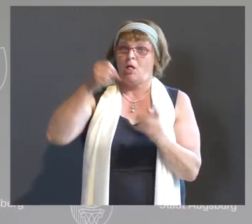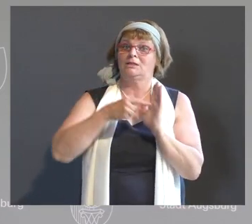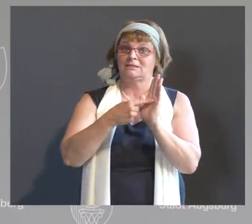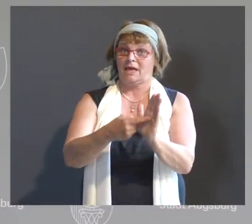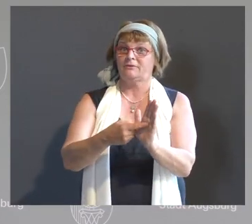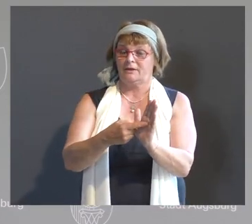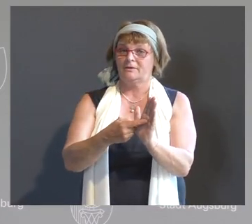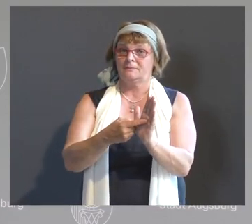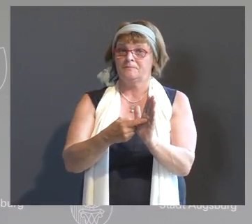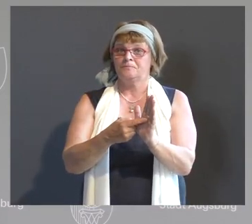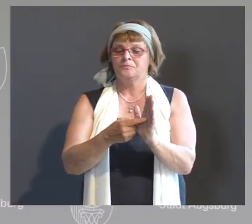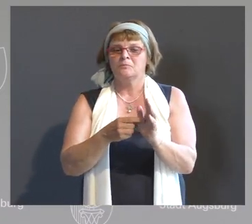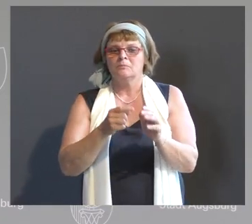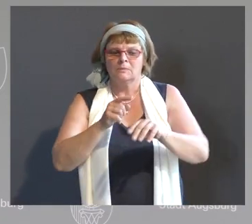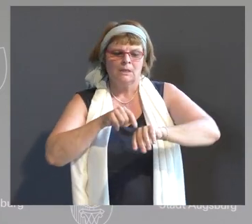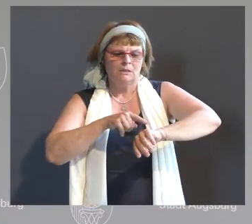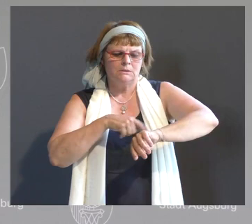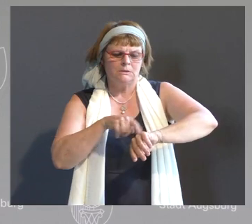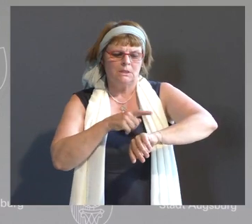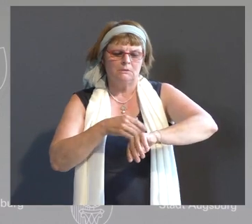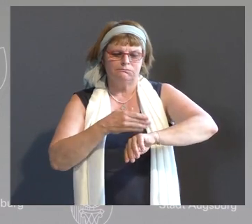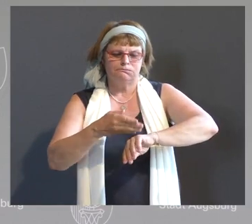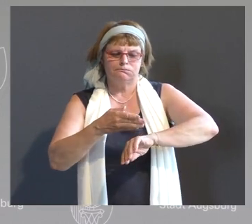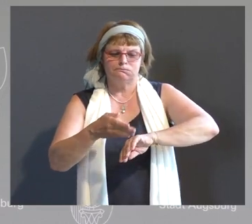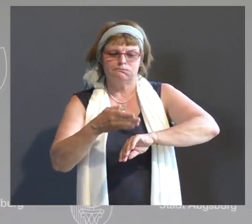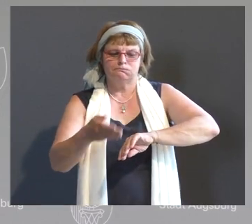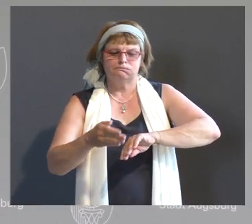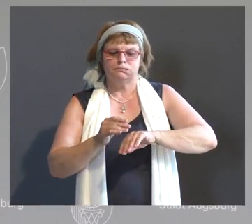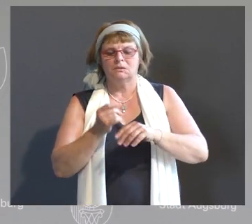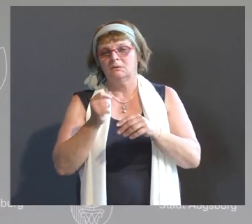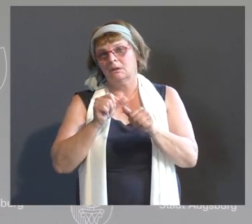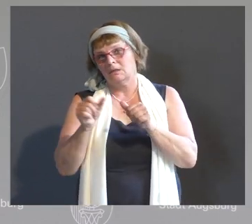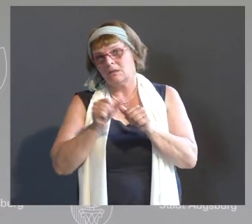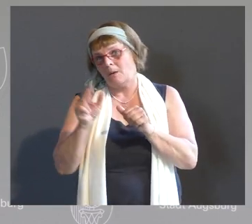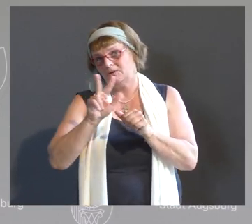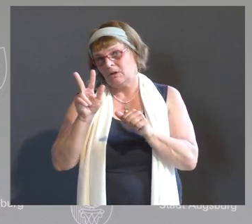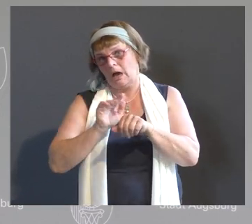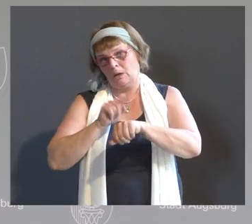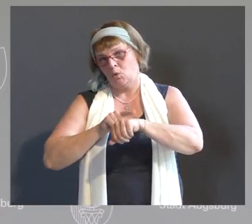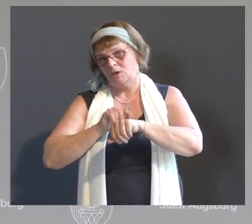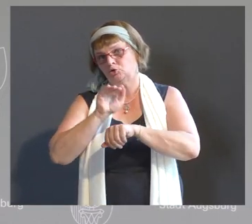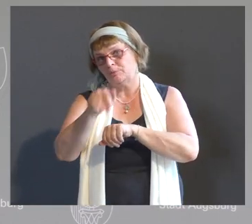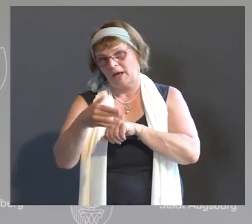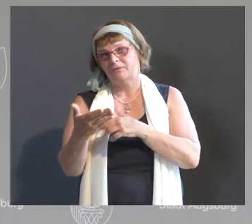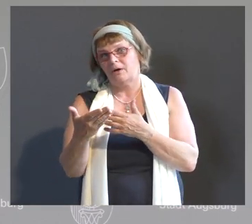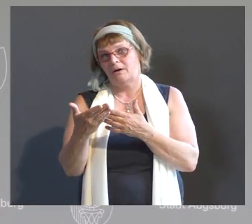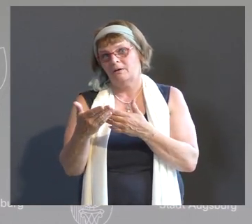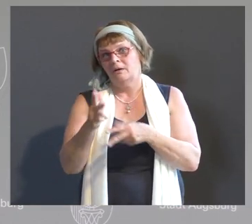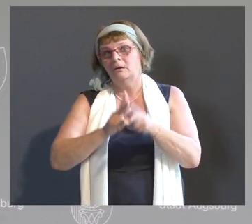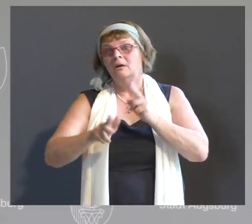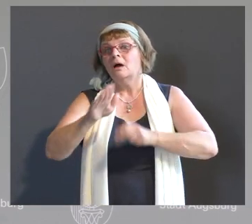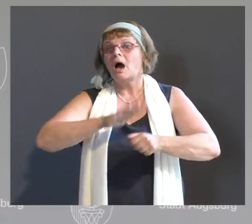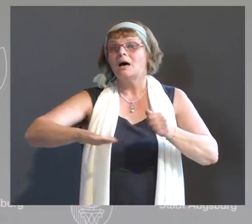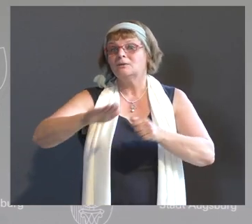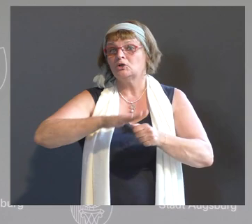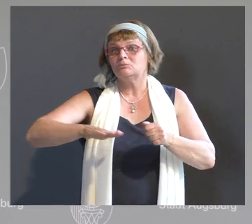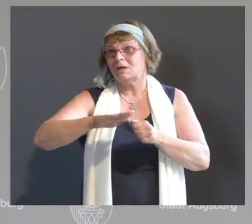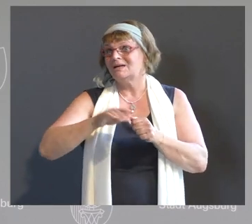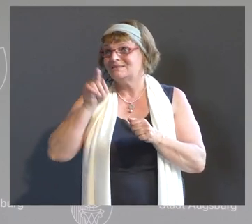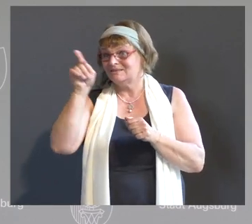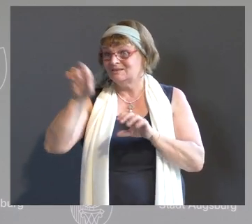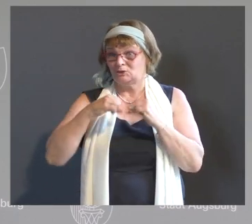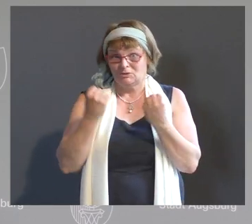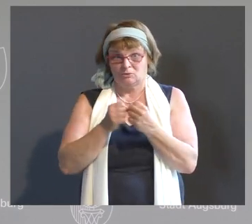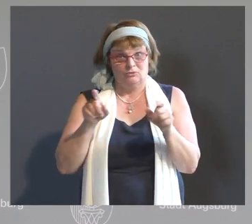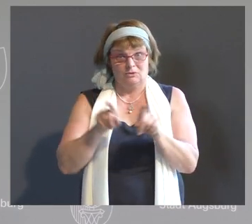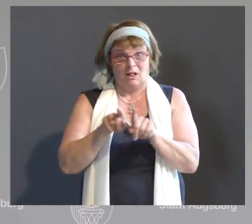mit sofort gerückter Stunde, ich meine, es war kurz nach 3 Uhr, nochmal eine Menschenansammlung am Rathausplatz mit genau dem gleichen Phänomen.